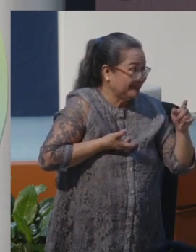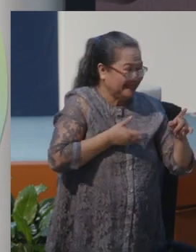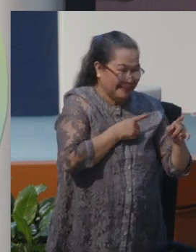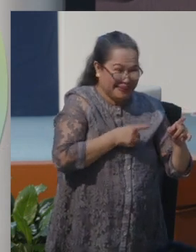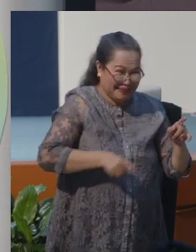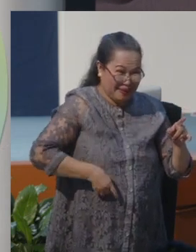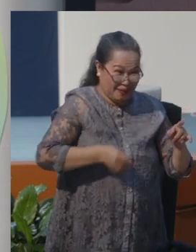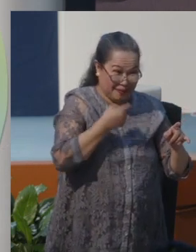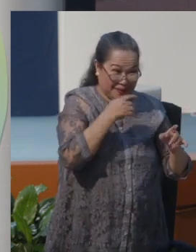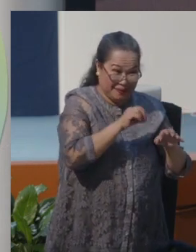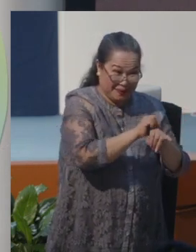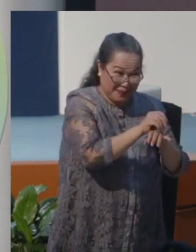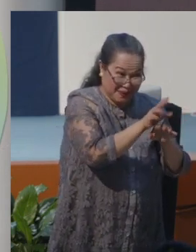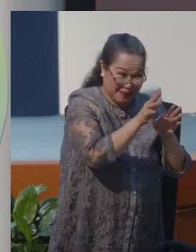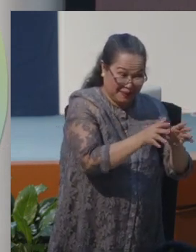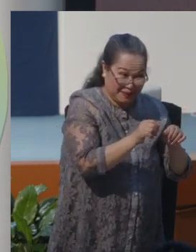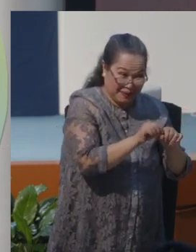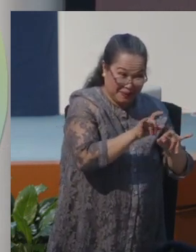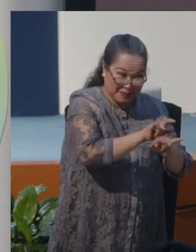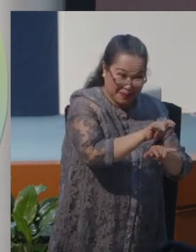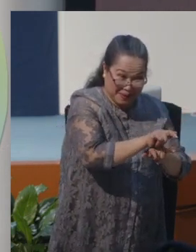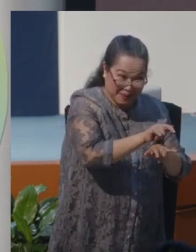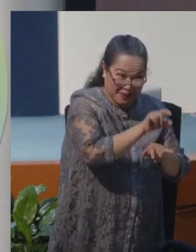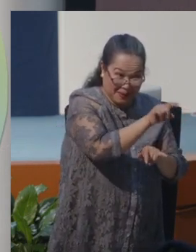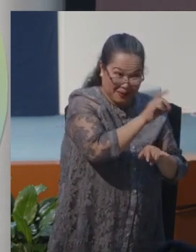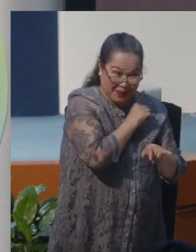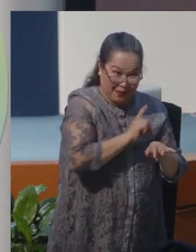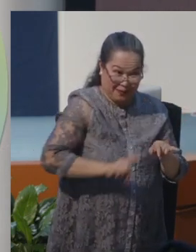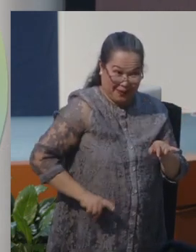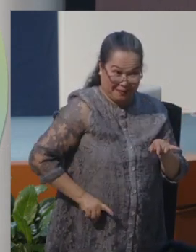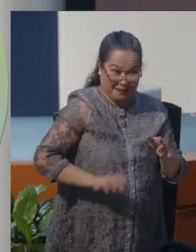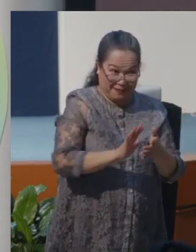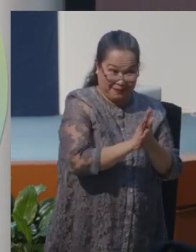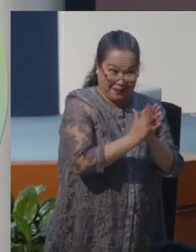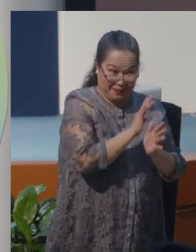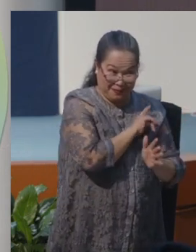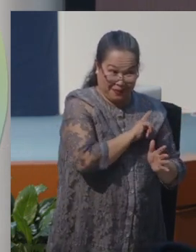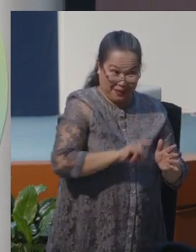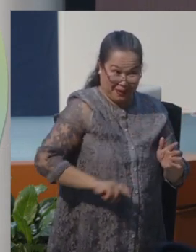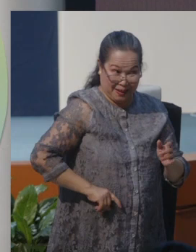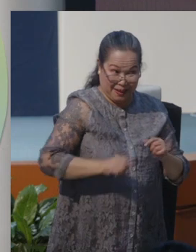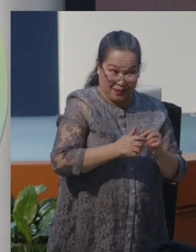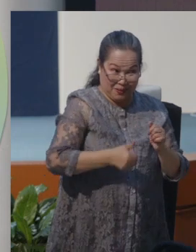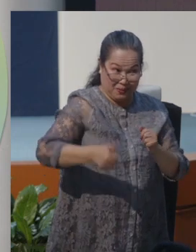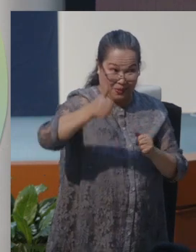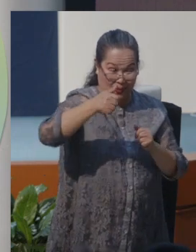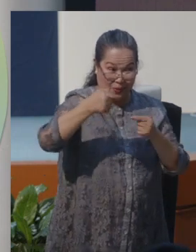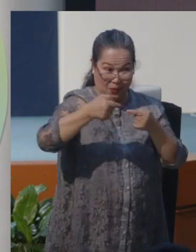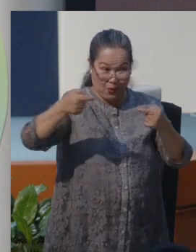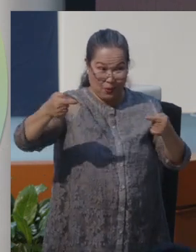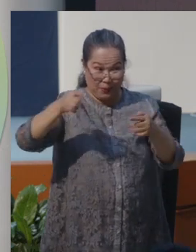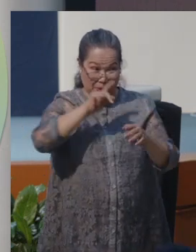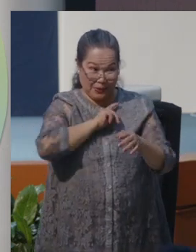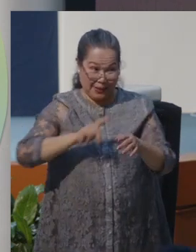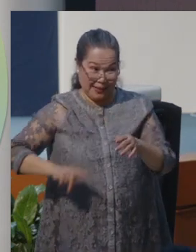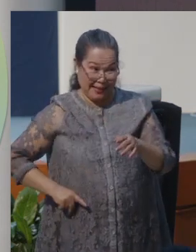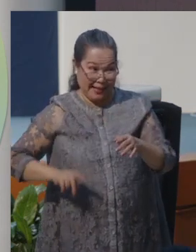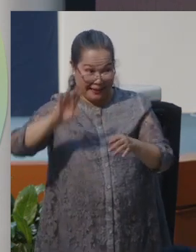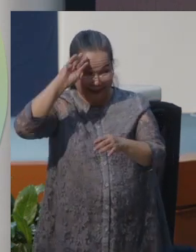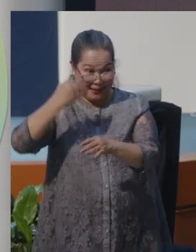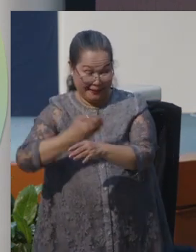kanyang counselor, na nagbetray sa kanya para magwagi si Absalom sa kanyang kudeta.